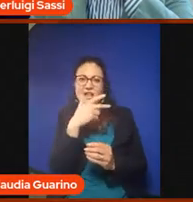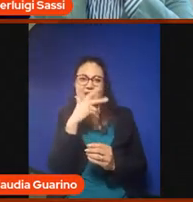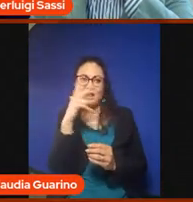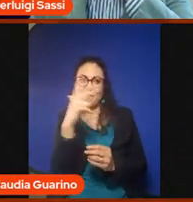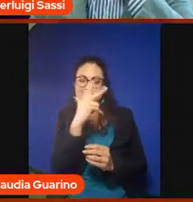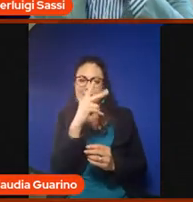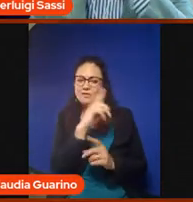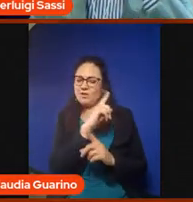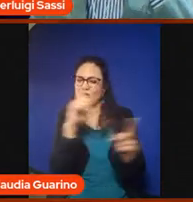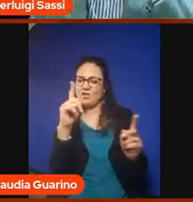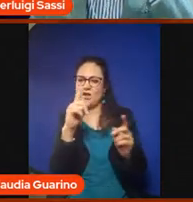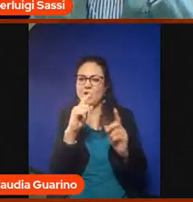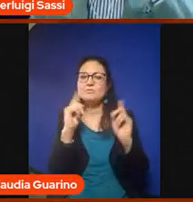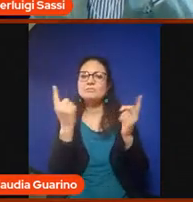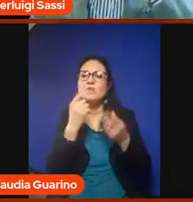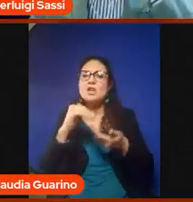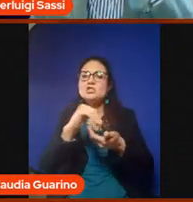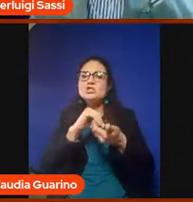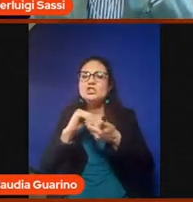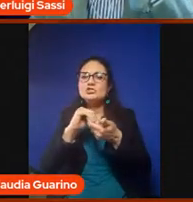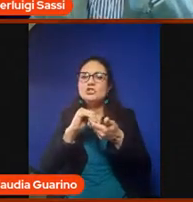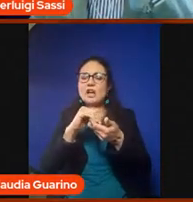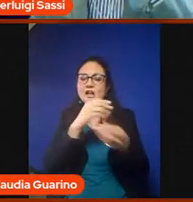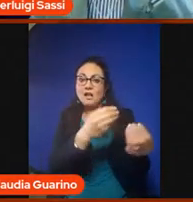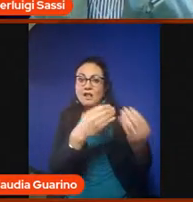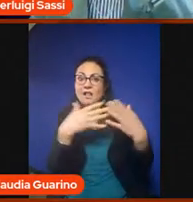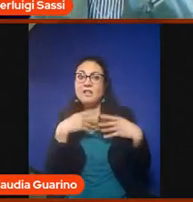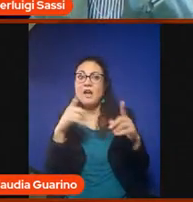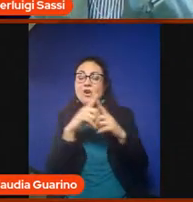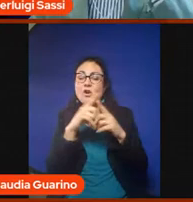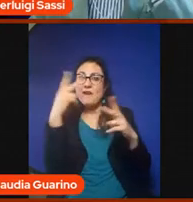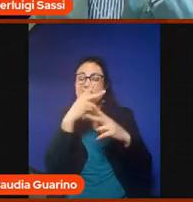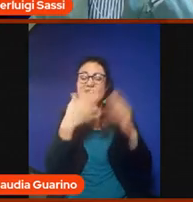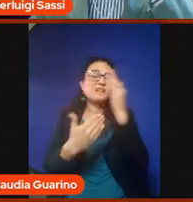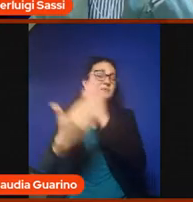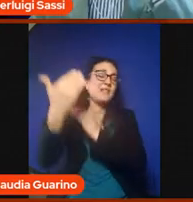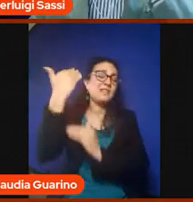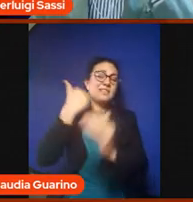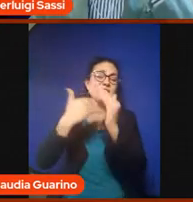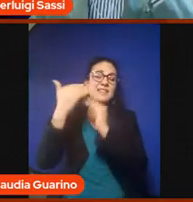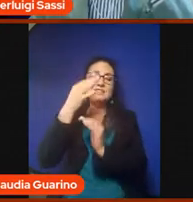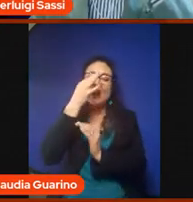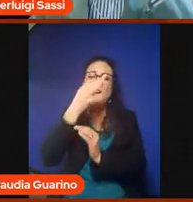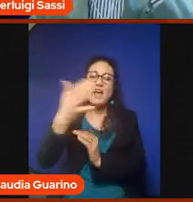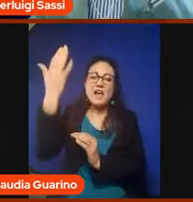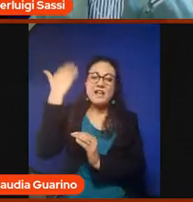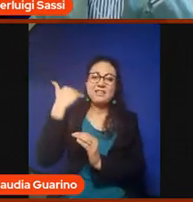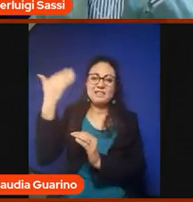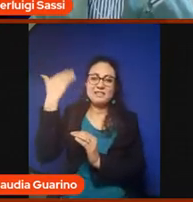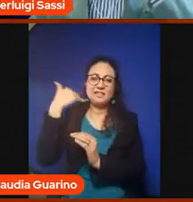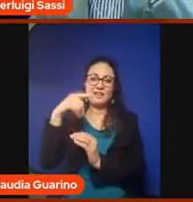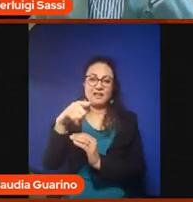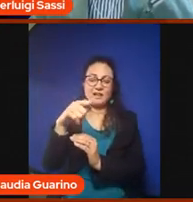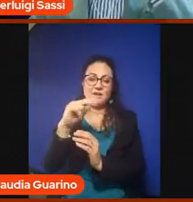pontifici, diciamo che rimonta a una grande tradizione molto antica, da Leone XIII almeno, con